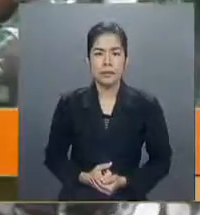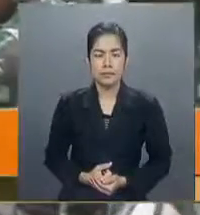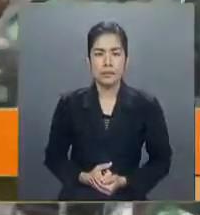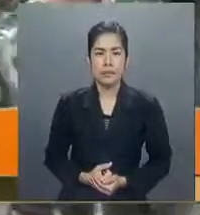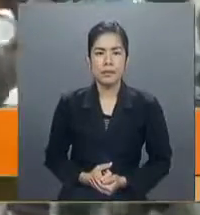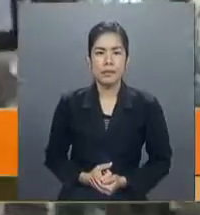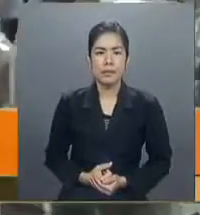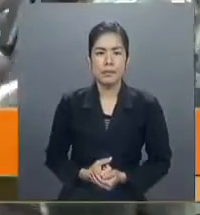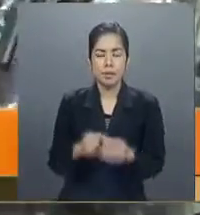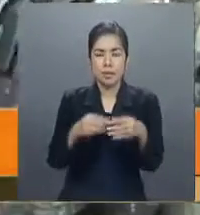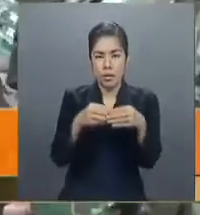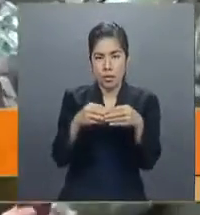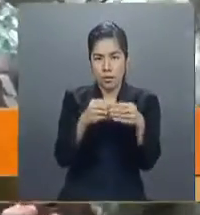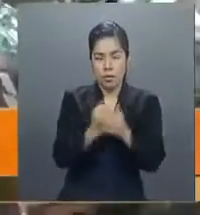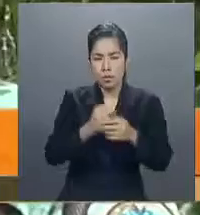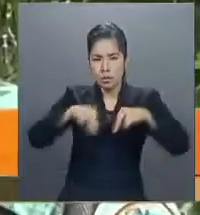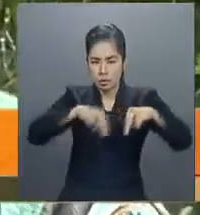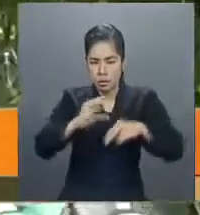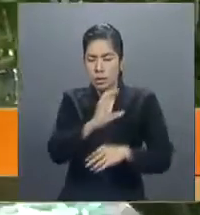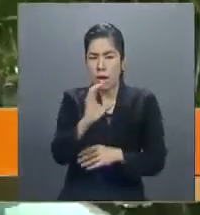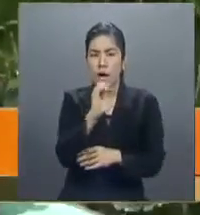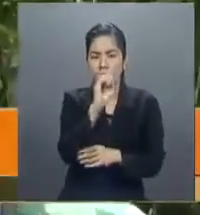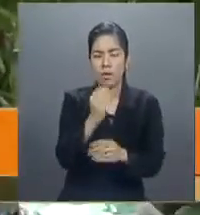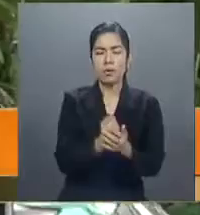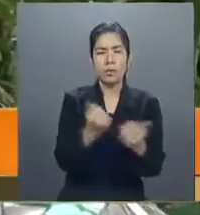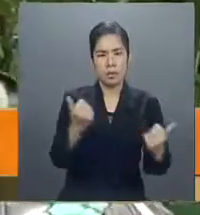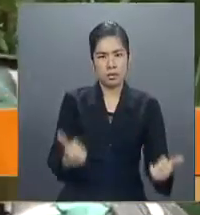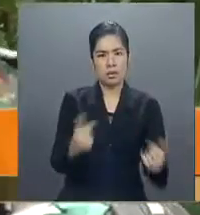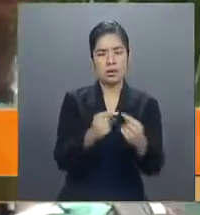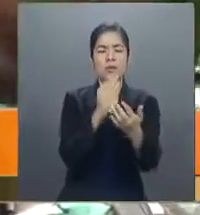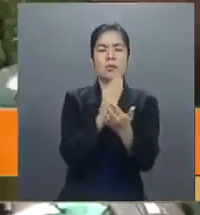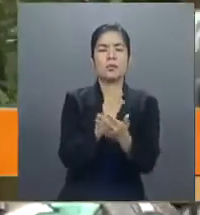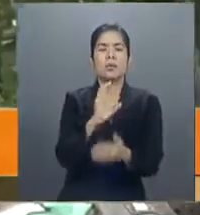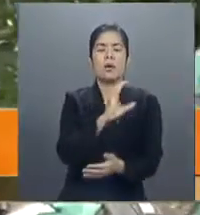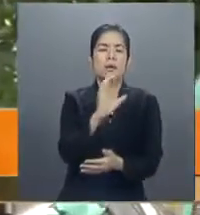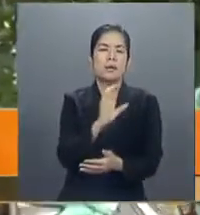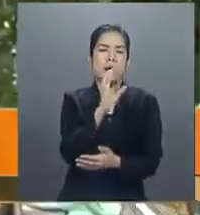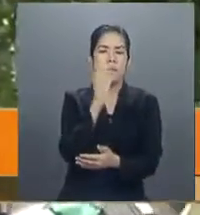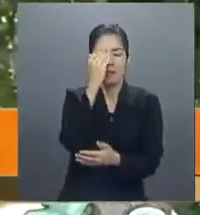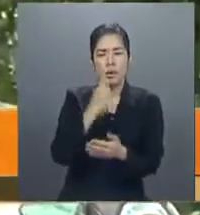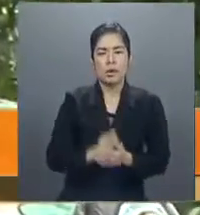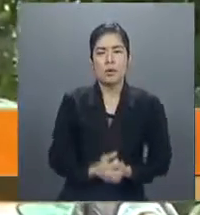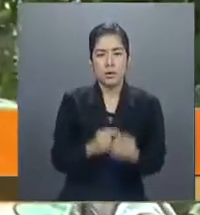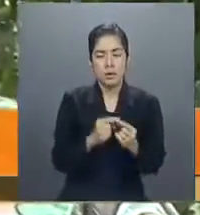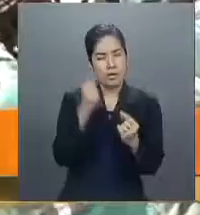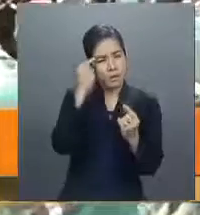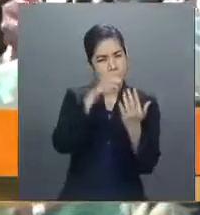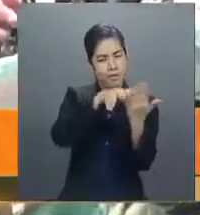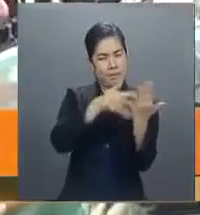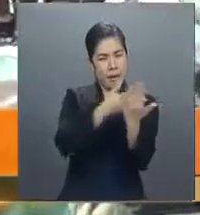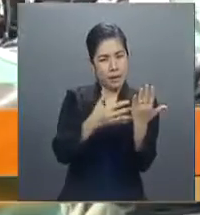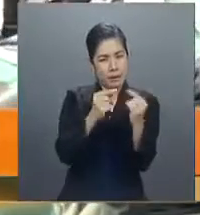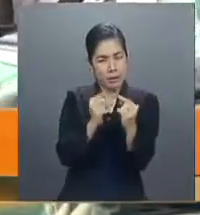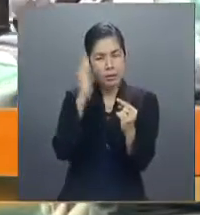บรรทัดทีมค้นหาเปิดเผยว่าทางเจ้าหน้าที่ได้ยุติการค้นหาชั่วคราวค่ะเพื่อกลับมาวางแผนต่อในวันพรุ่ง